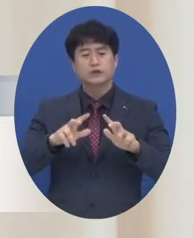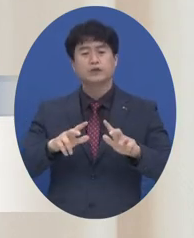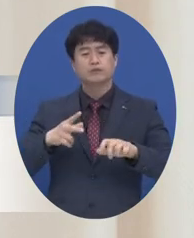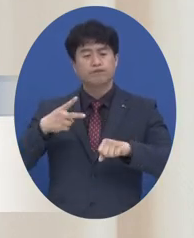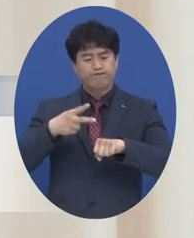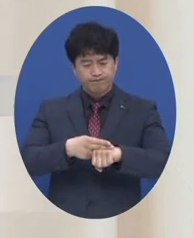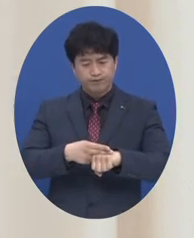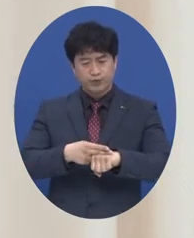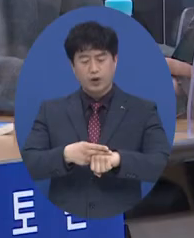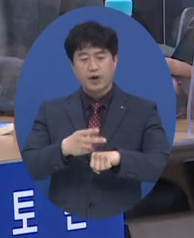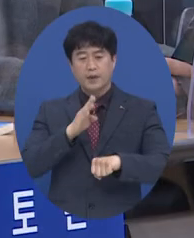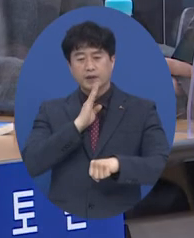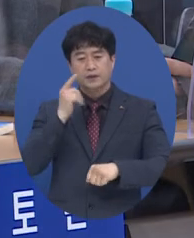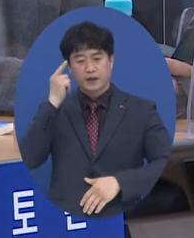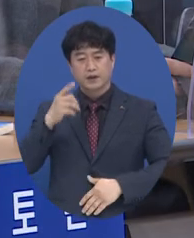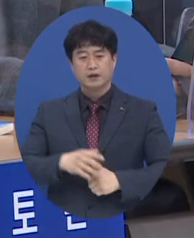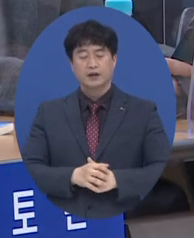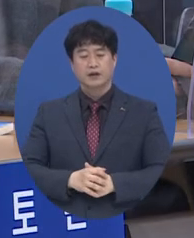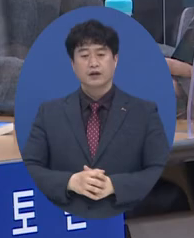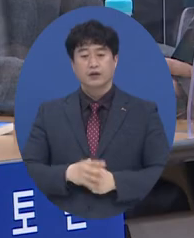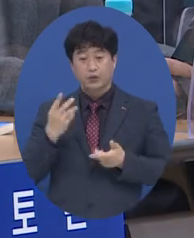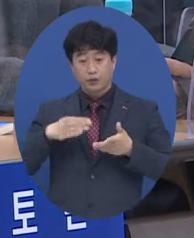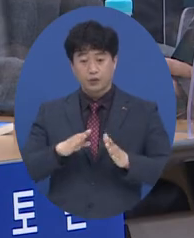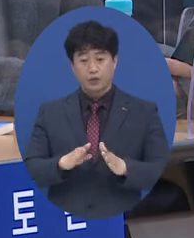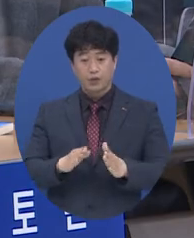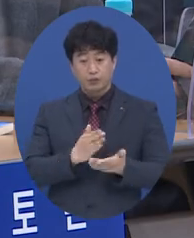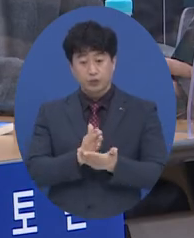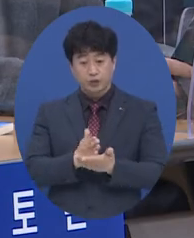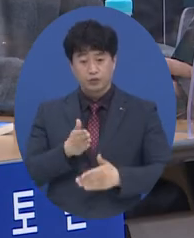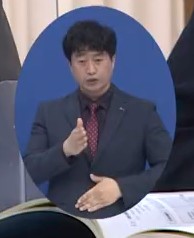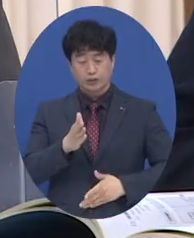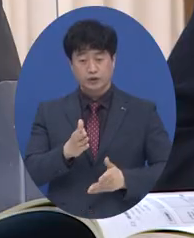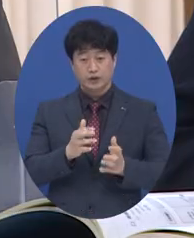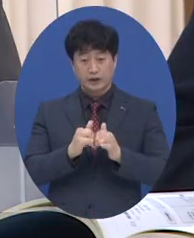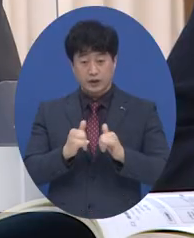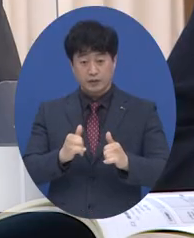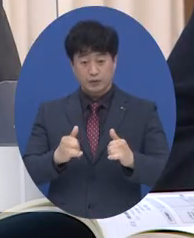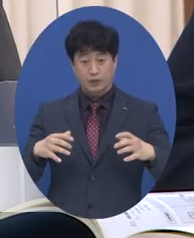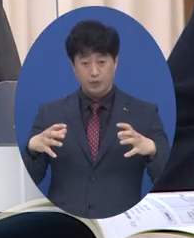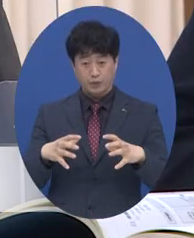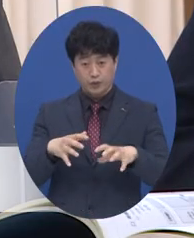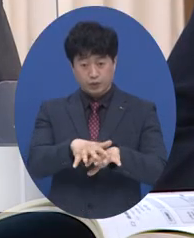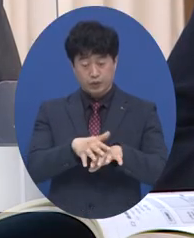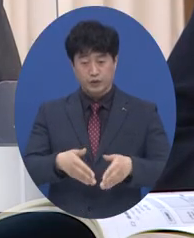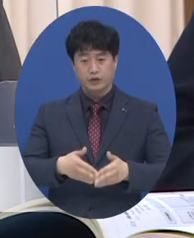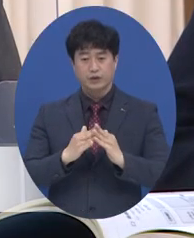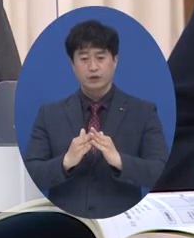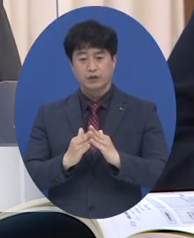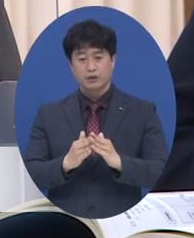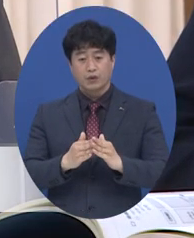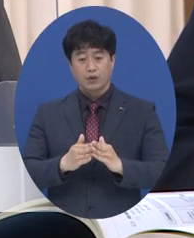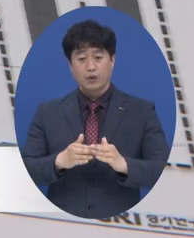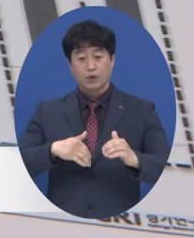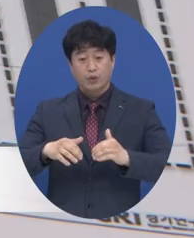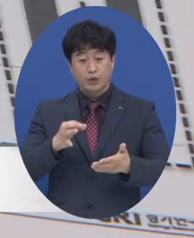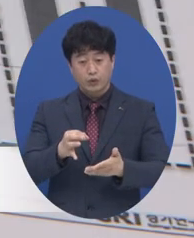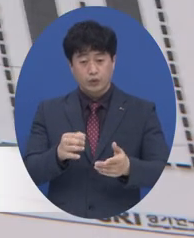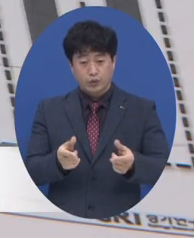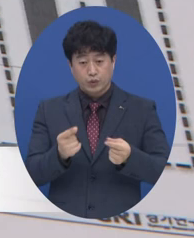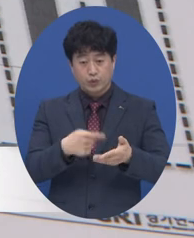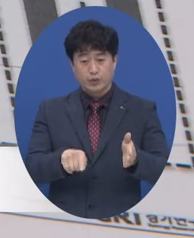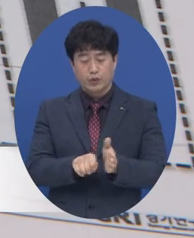중단돼야 마땅하다고 생각합니다. 한편 경기도는 분야별 전문가로 이뤄진 전담 조직을 구성해 통행료